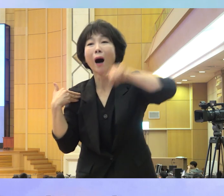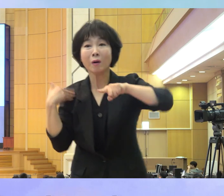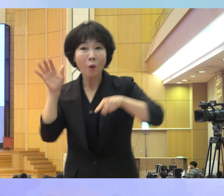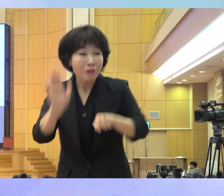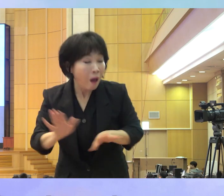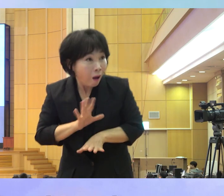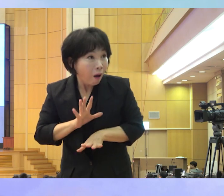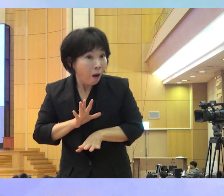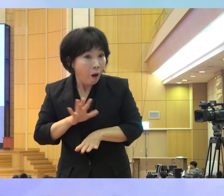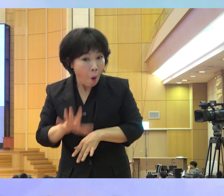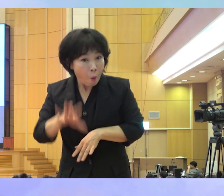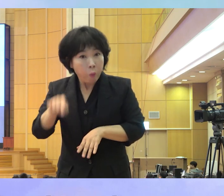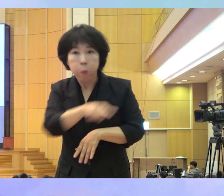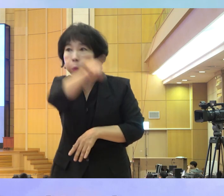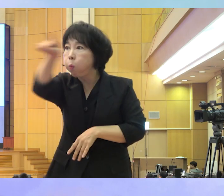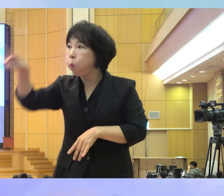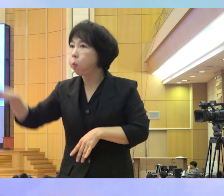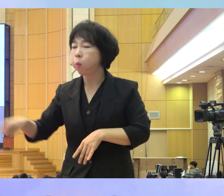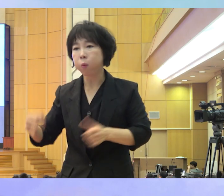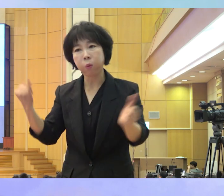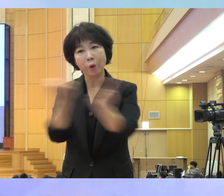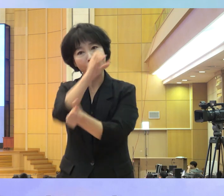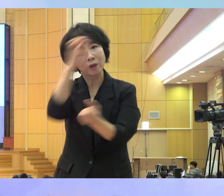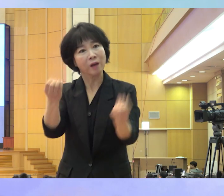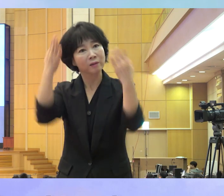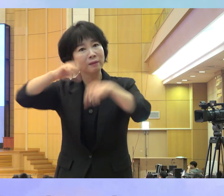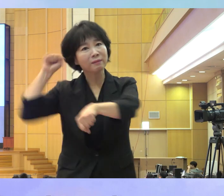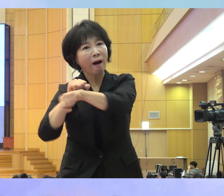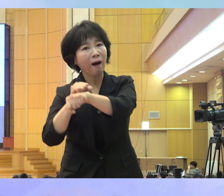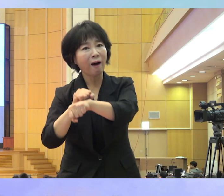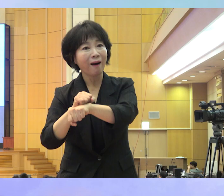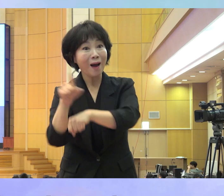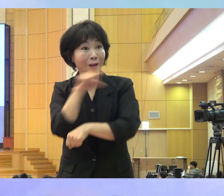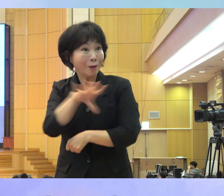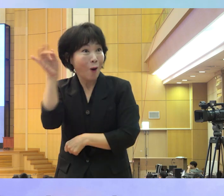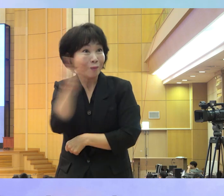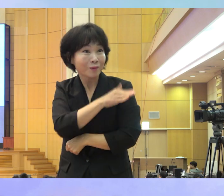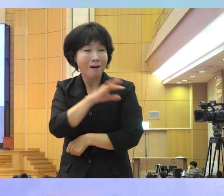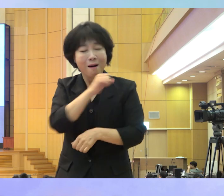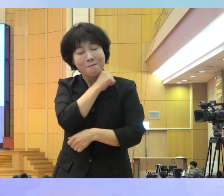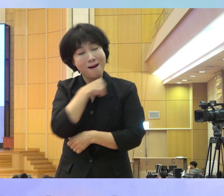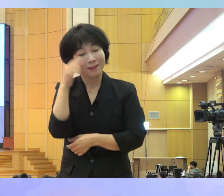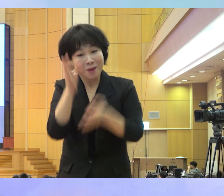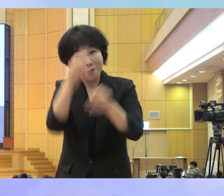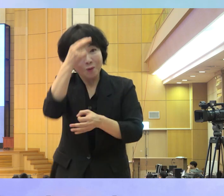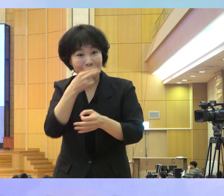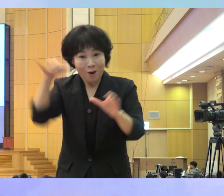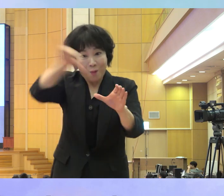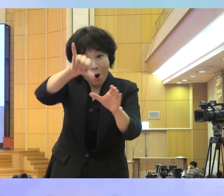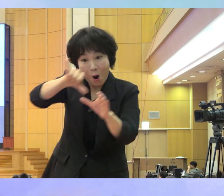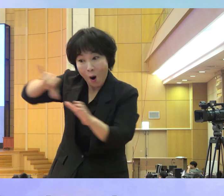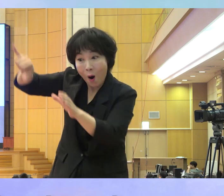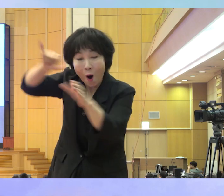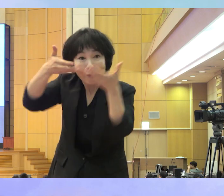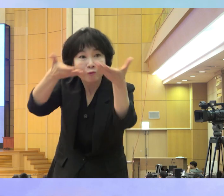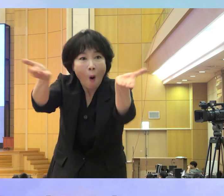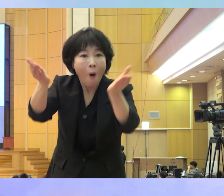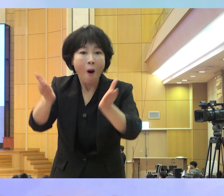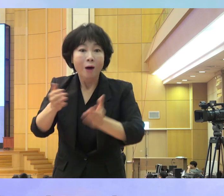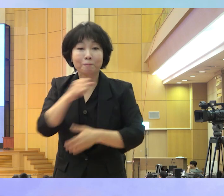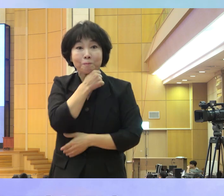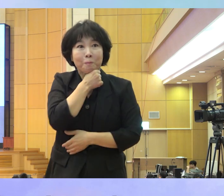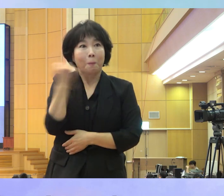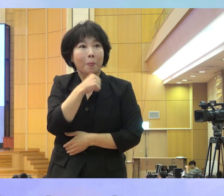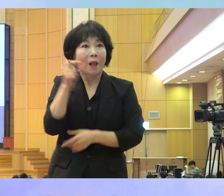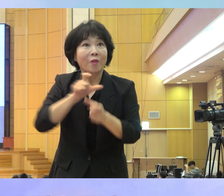질 낮은 포도주를 주는 것이 보통이고 대부분인데, 갈수록